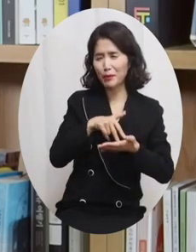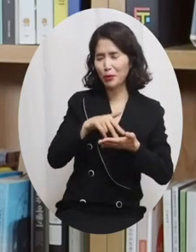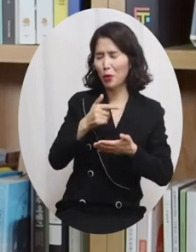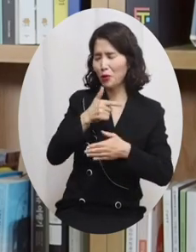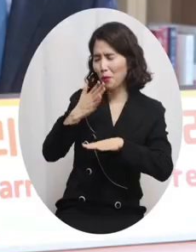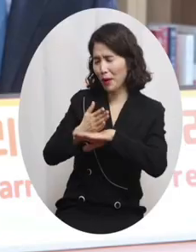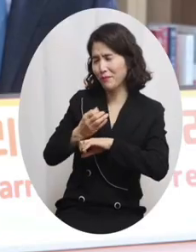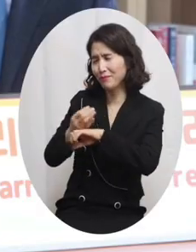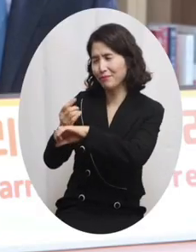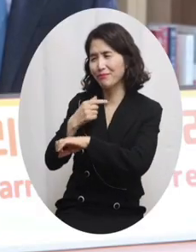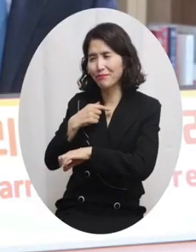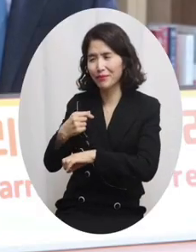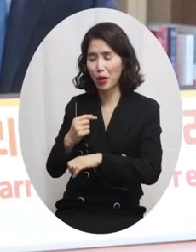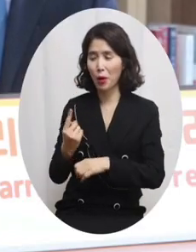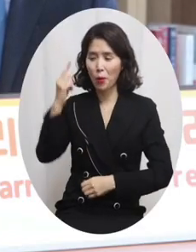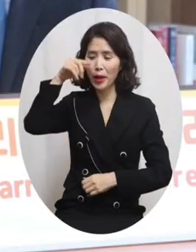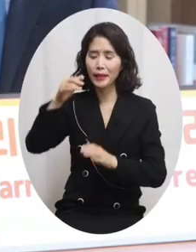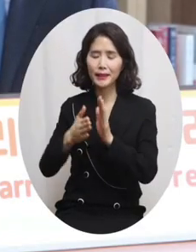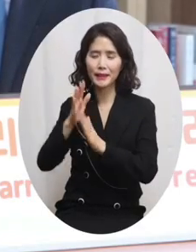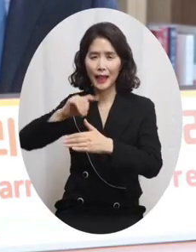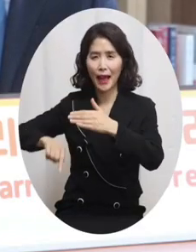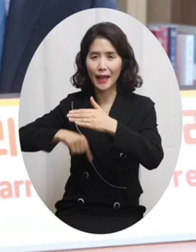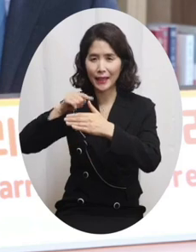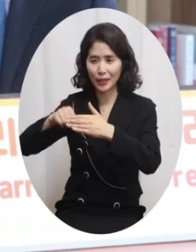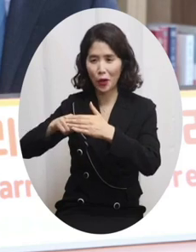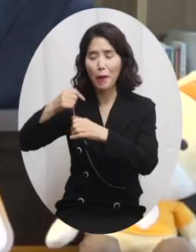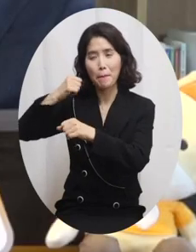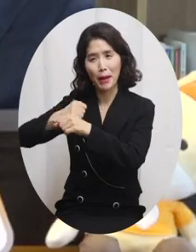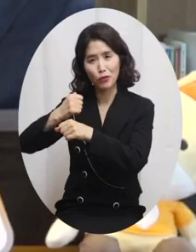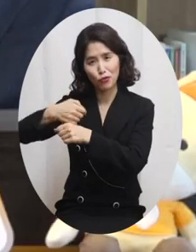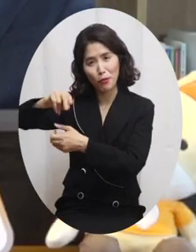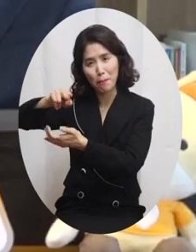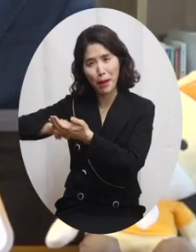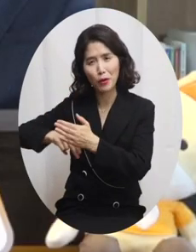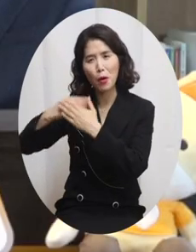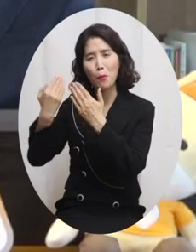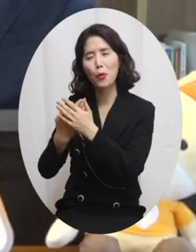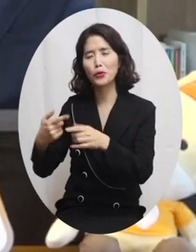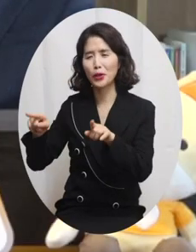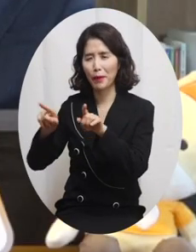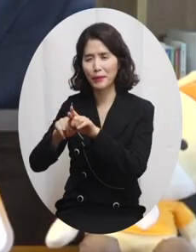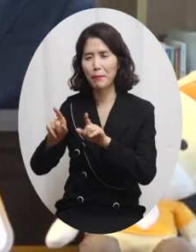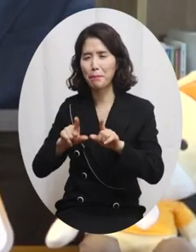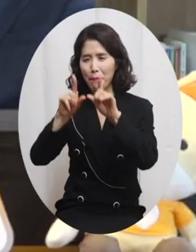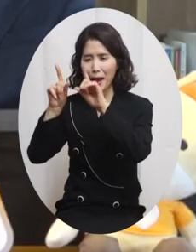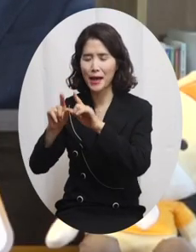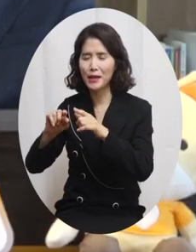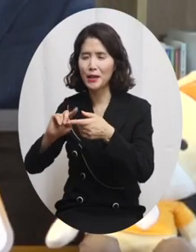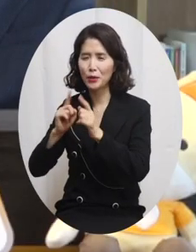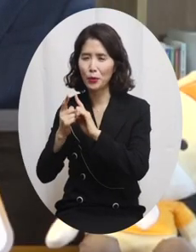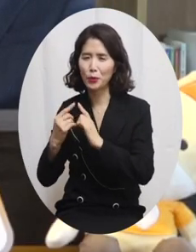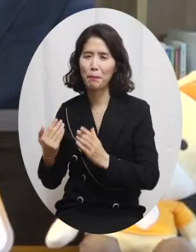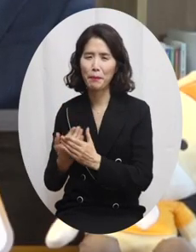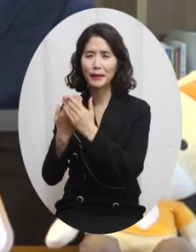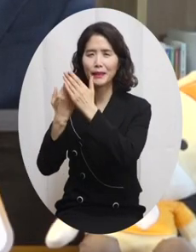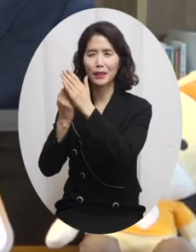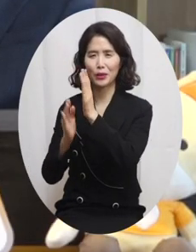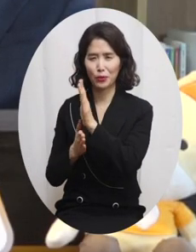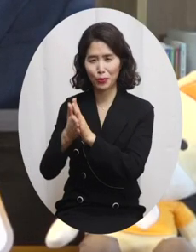말씀을 드리고요. 고양시 안에서 생산과 소비가 모두 함께 이루어질 수 있는 자족도시의 개념을 많이